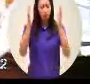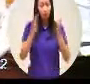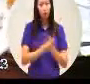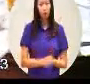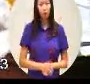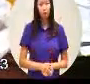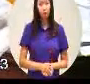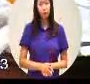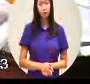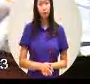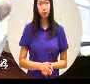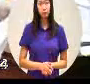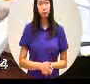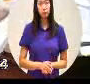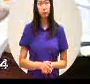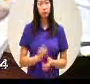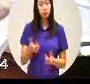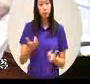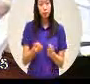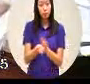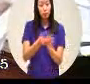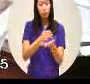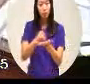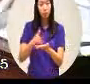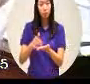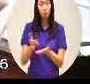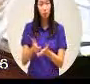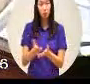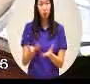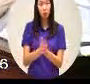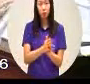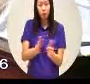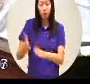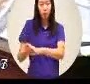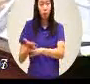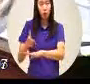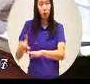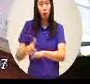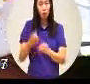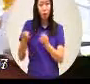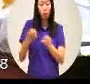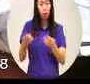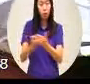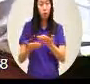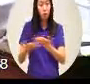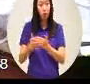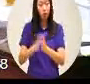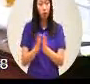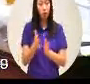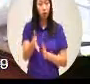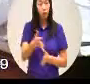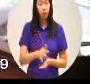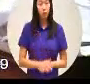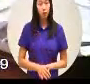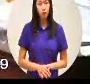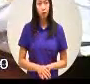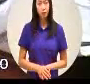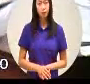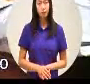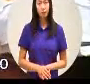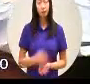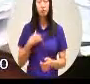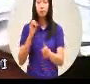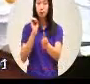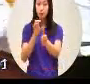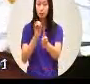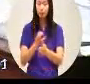在挑钢刀立的五神、哦、不要让你鬼你说这个议题你知道吗我因为我跟议